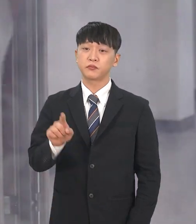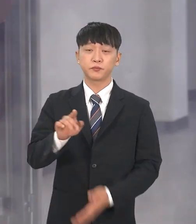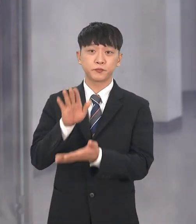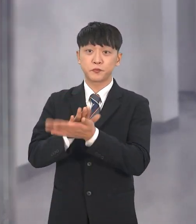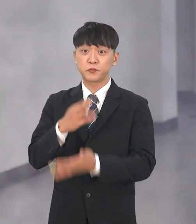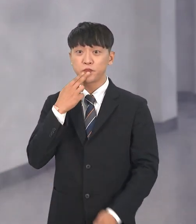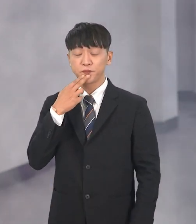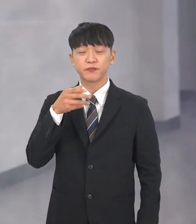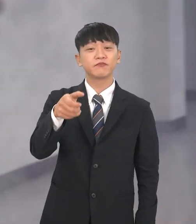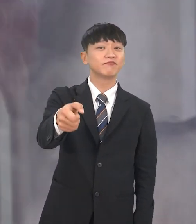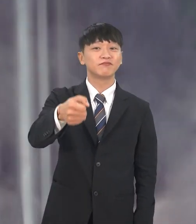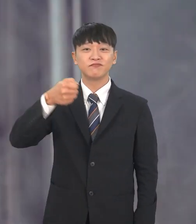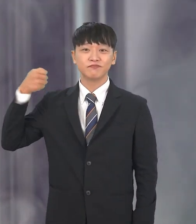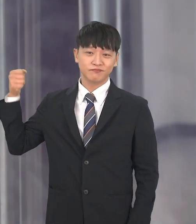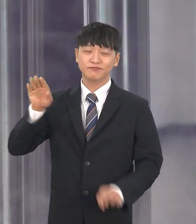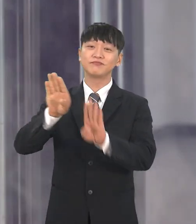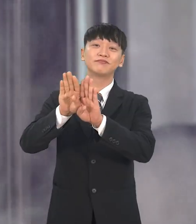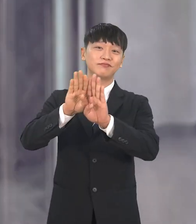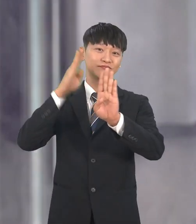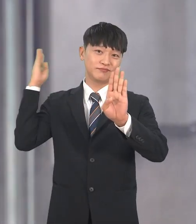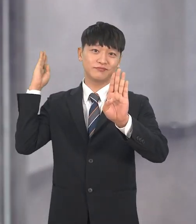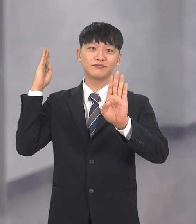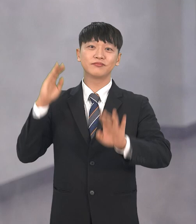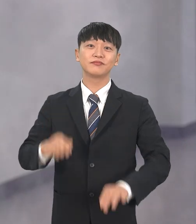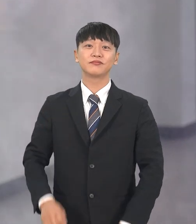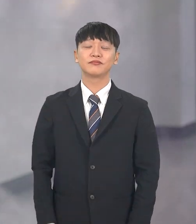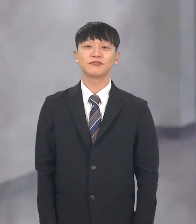여기는 안 뜨거워.